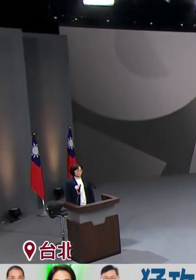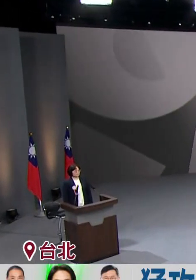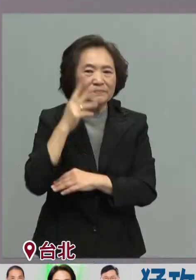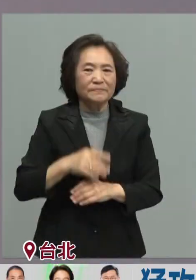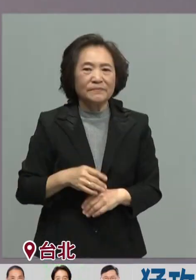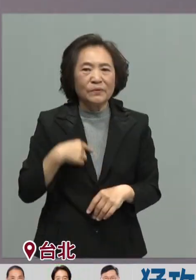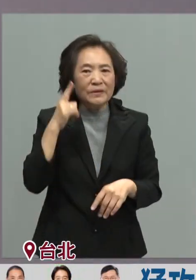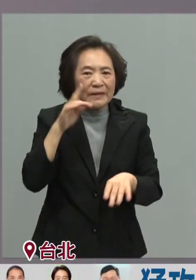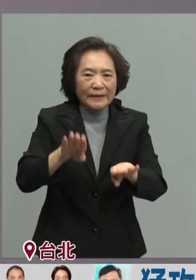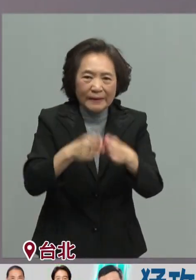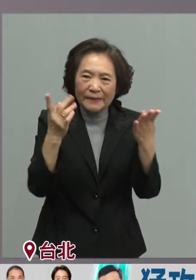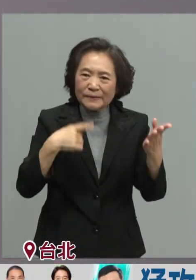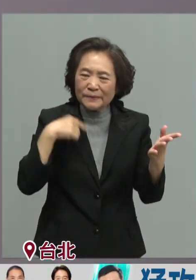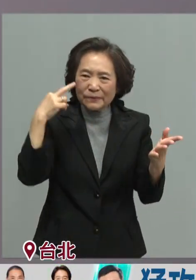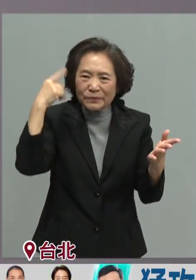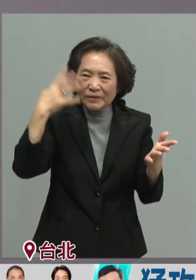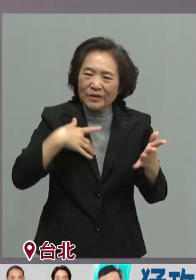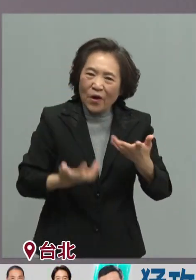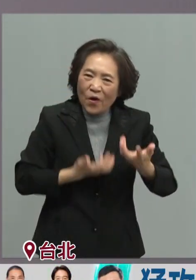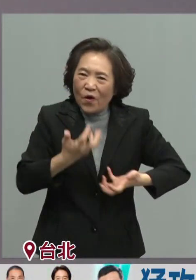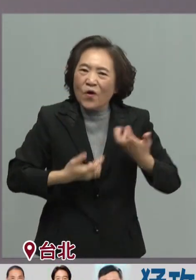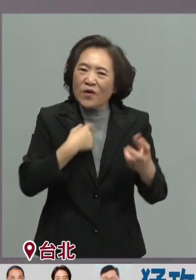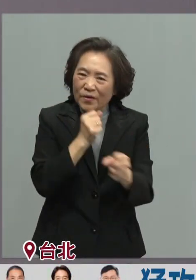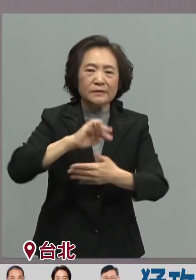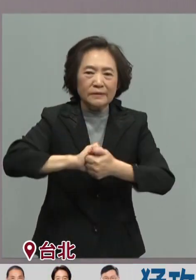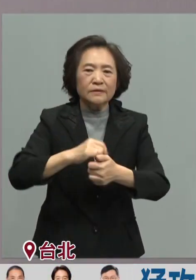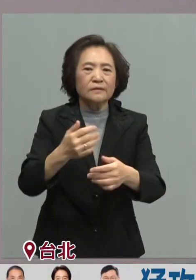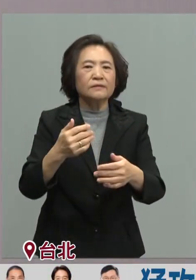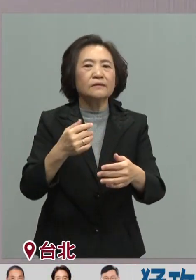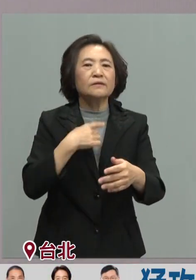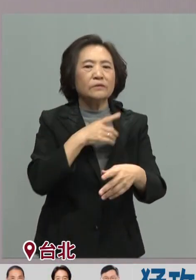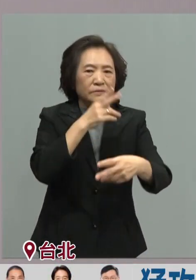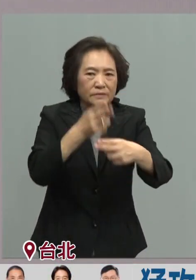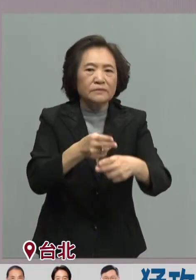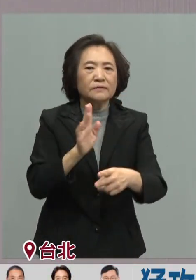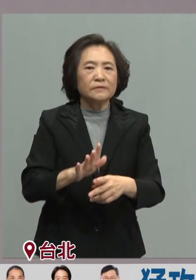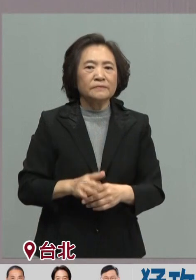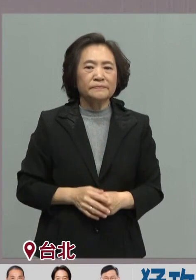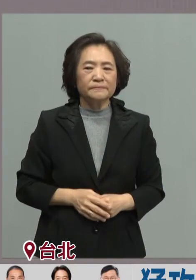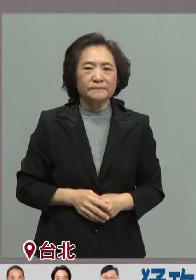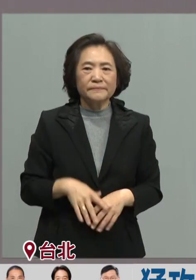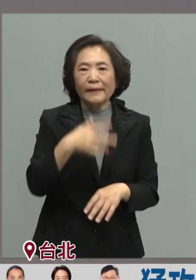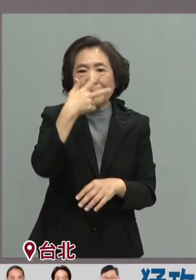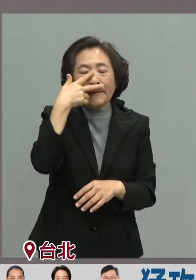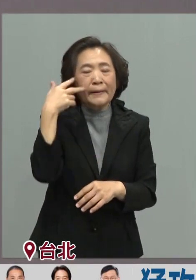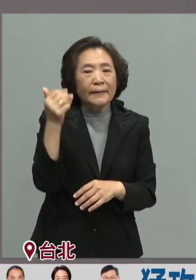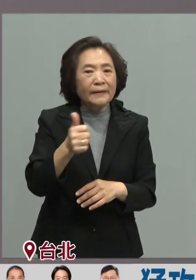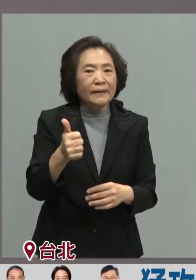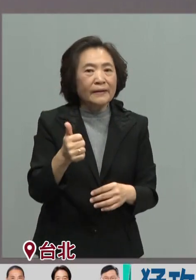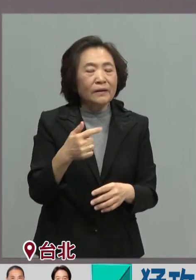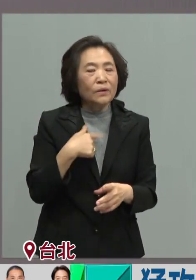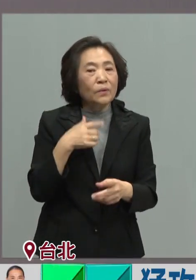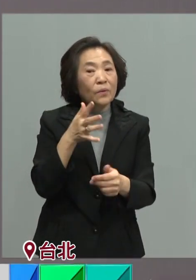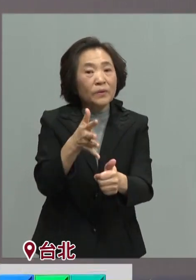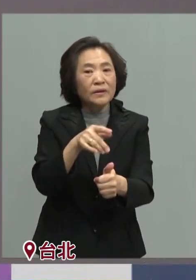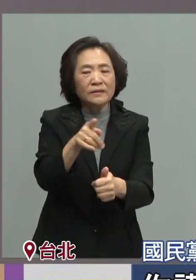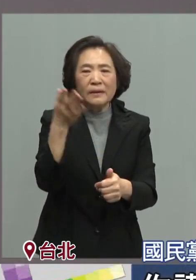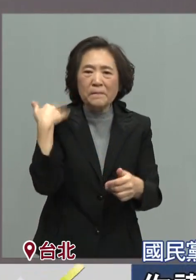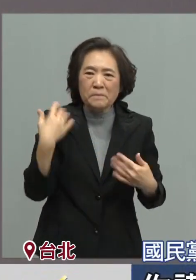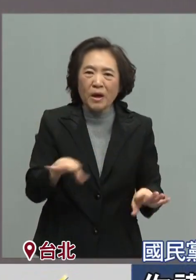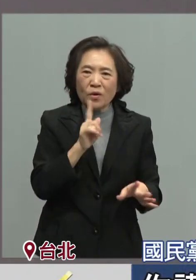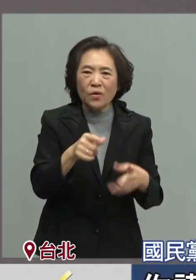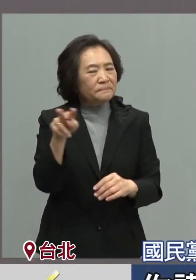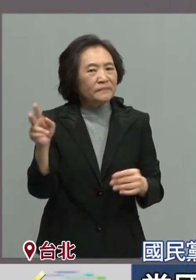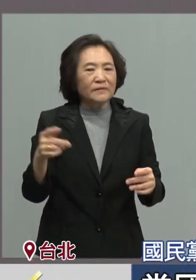题是要选总统的必考题，赖清德对自己有信心，侯友宜反击他无法维持和平。 你讲几啊摆和平